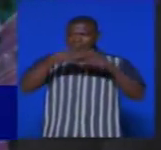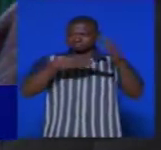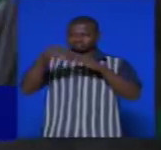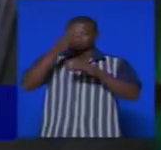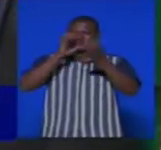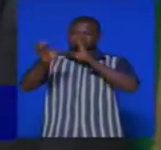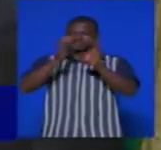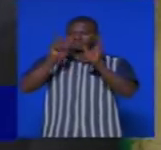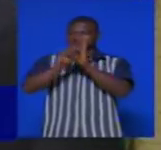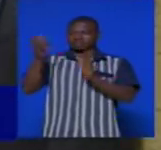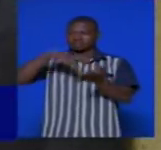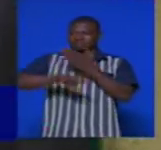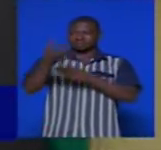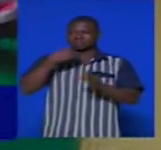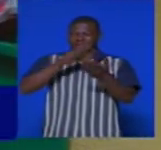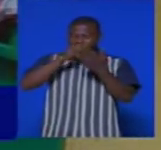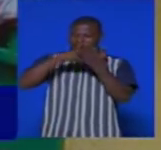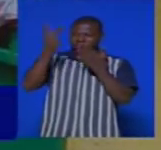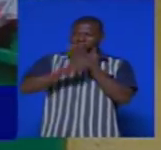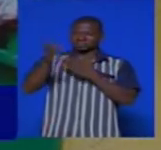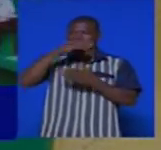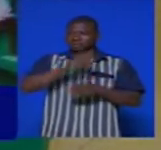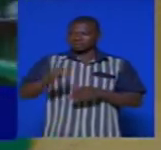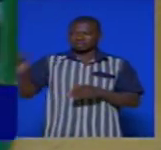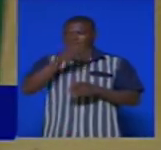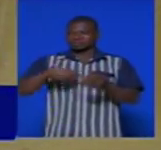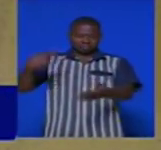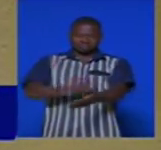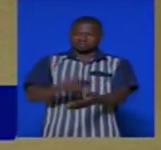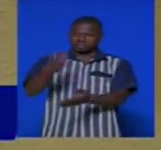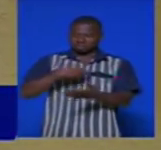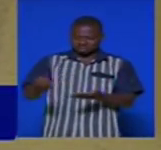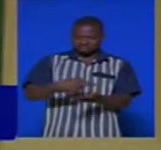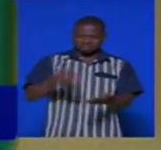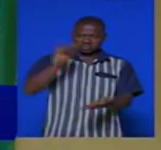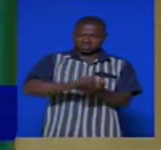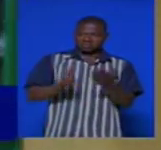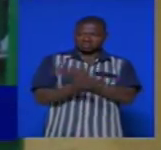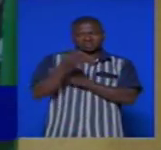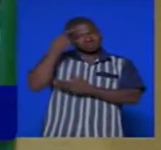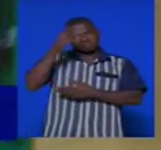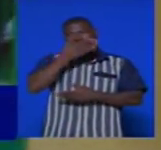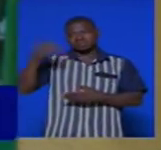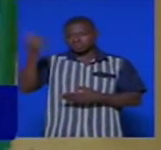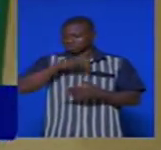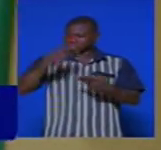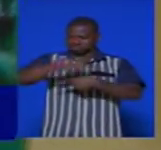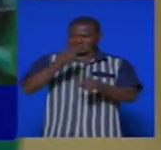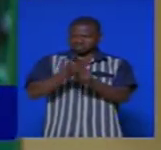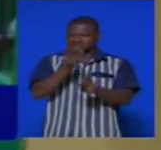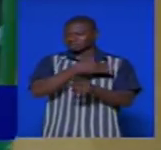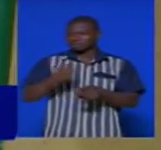dont la fibre optique Ouagadougou-Dakola, ont été réceptionnées ce matin pour une meilleure connectivité fluide et à moindre